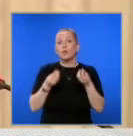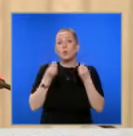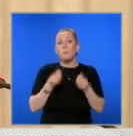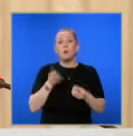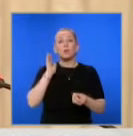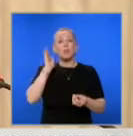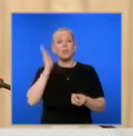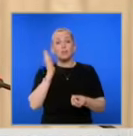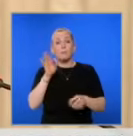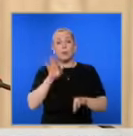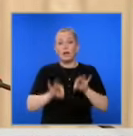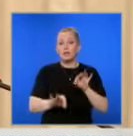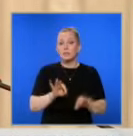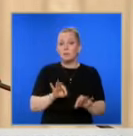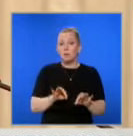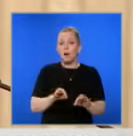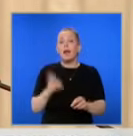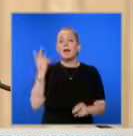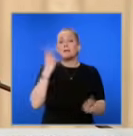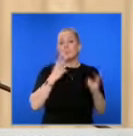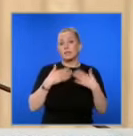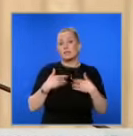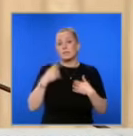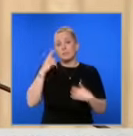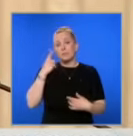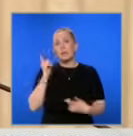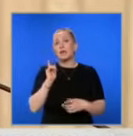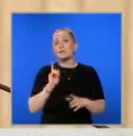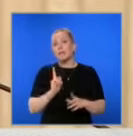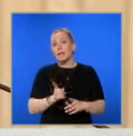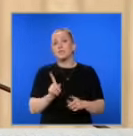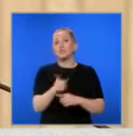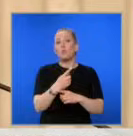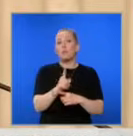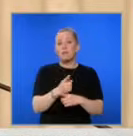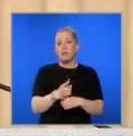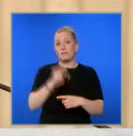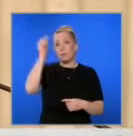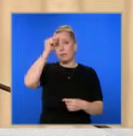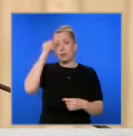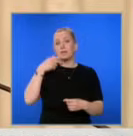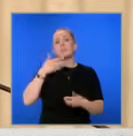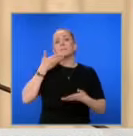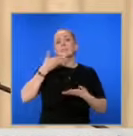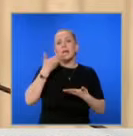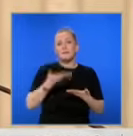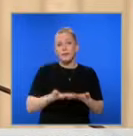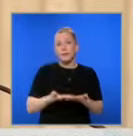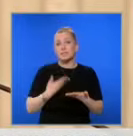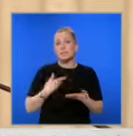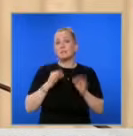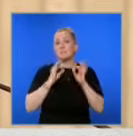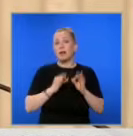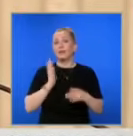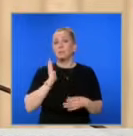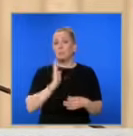имаме представа как би трябвало да се управлява България. Ние сме заявявали нееднократно, че за нас правилният